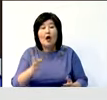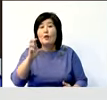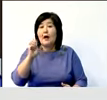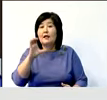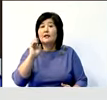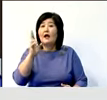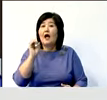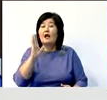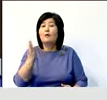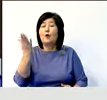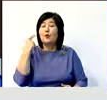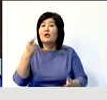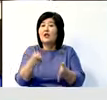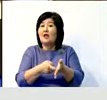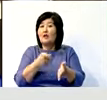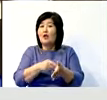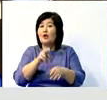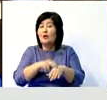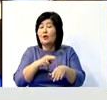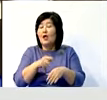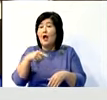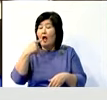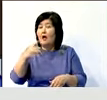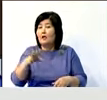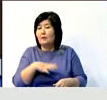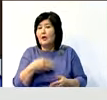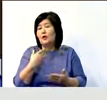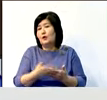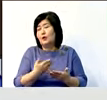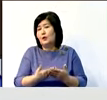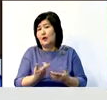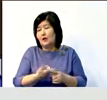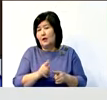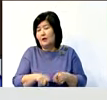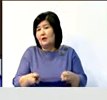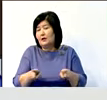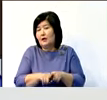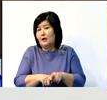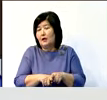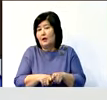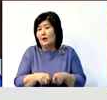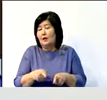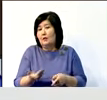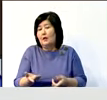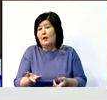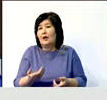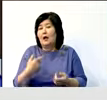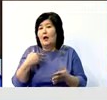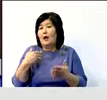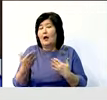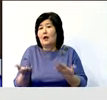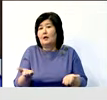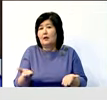Басқарайыпты өткенде тергеуде айтқан әрі жізден болады. Орынбасарым әрі кеңесші дейді олайша енді. Сондай қасыма алғаным рас.